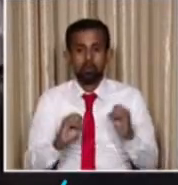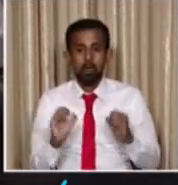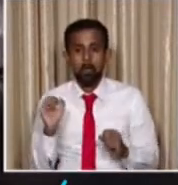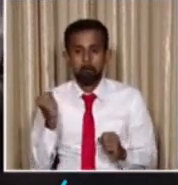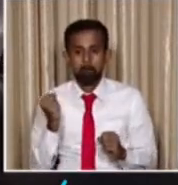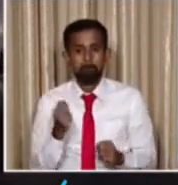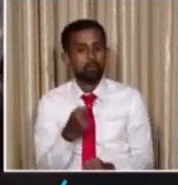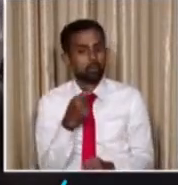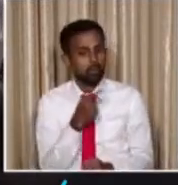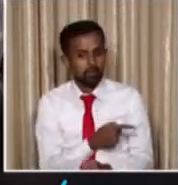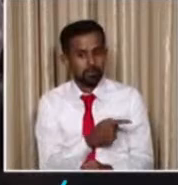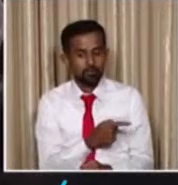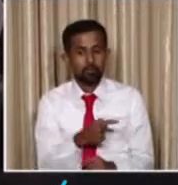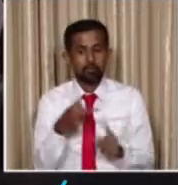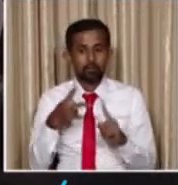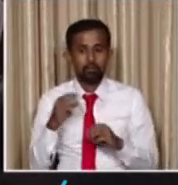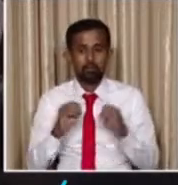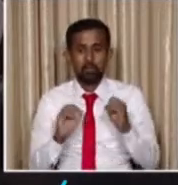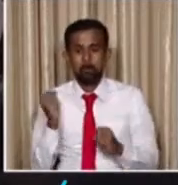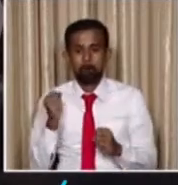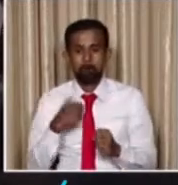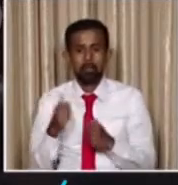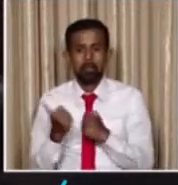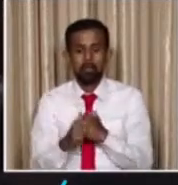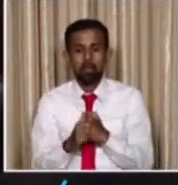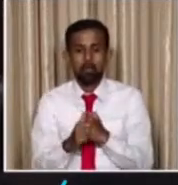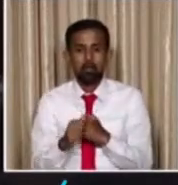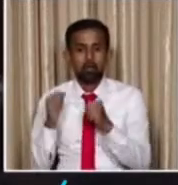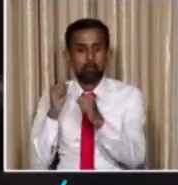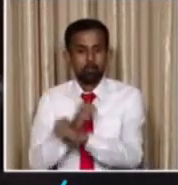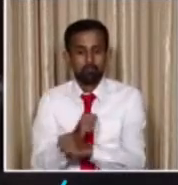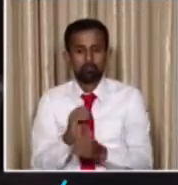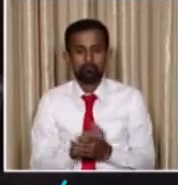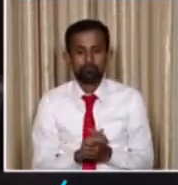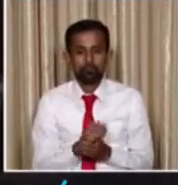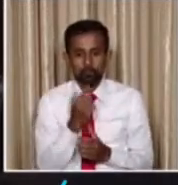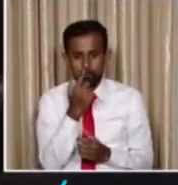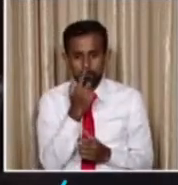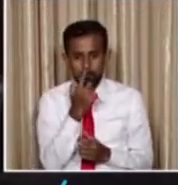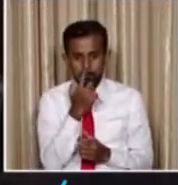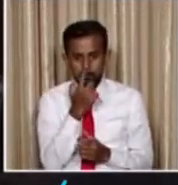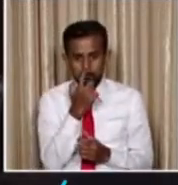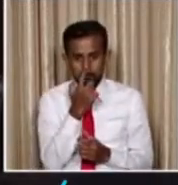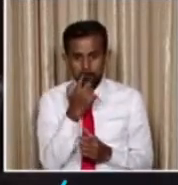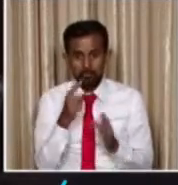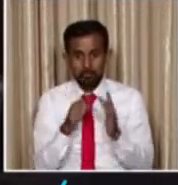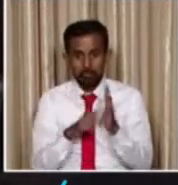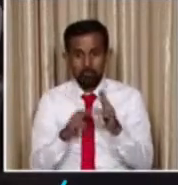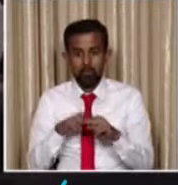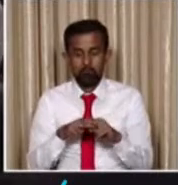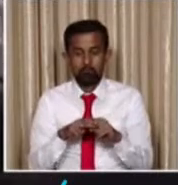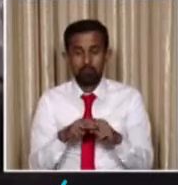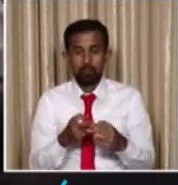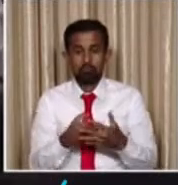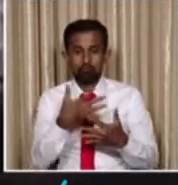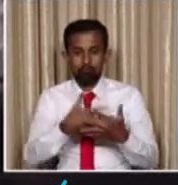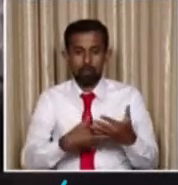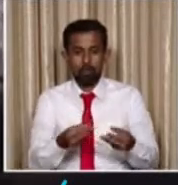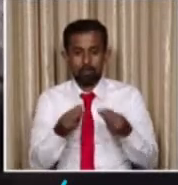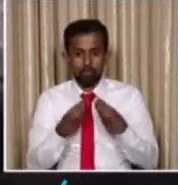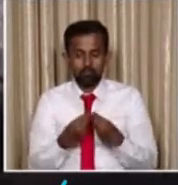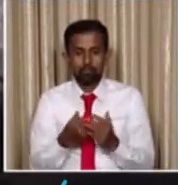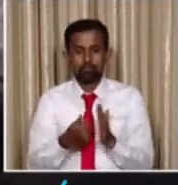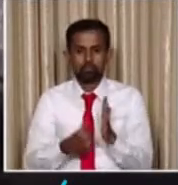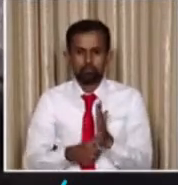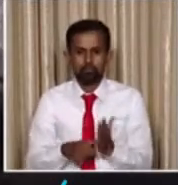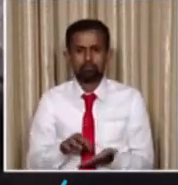එතන දෙවෙනි 50%ක් තියෙන අපේ නිෂ්පාදන ආර්ථිකයේ කඩාවැටීම ඒතර IMF එකත් අද වාර්තාවෙන් ඉදිරිපත් කළා තියෙන්නේ මොන පනත්